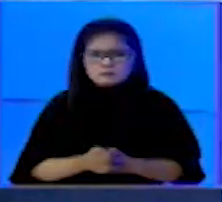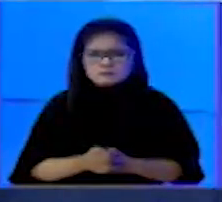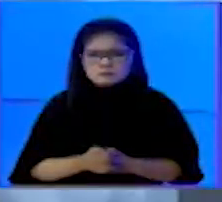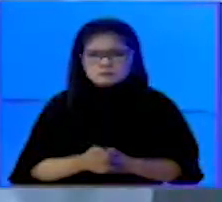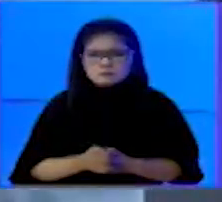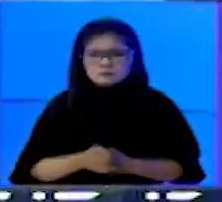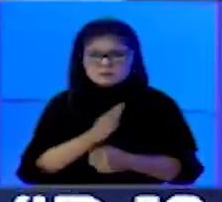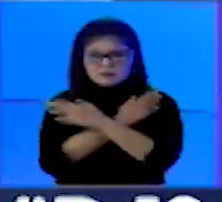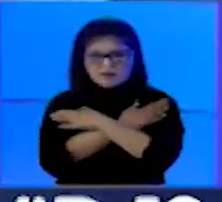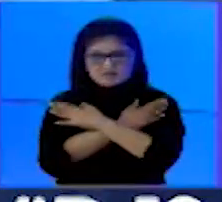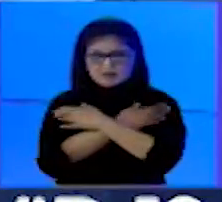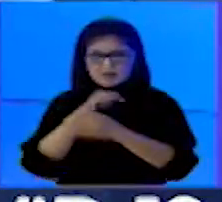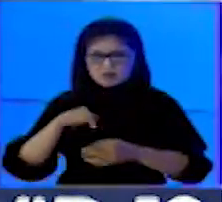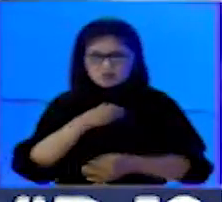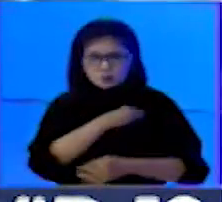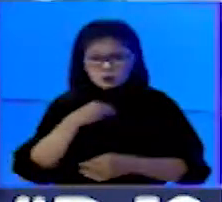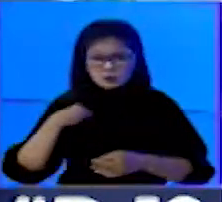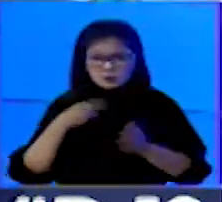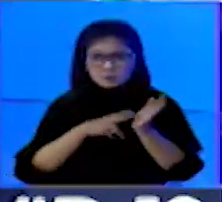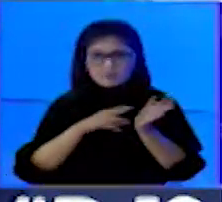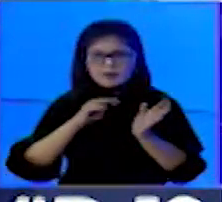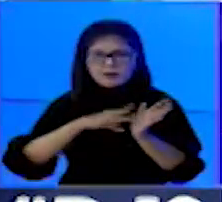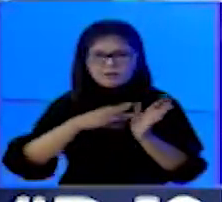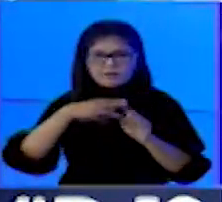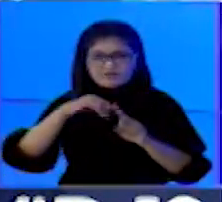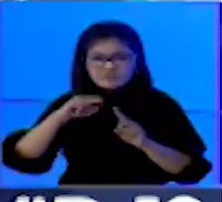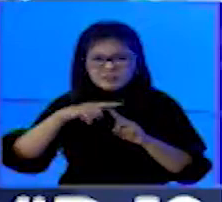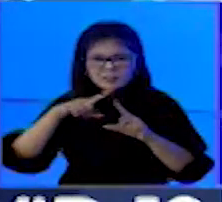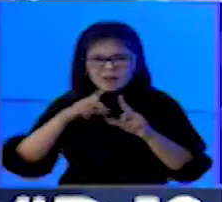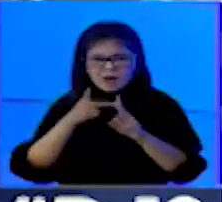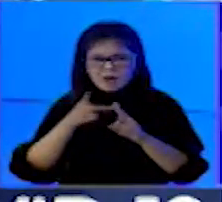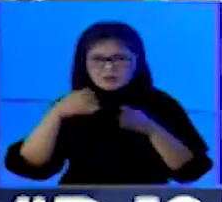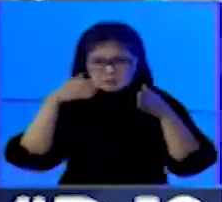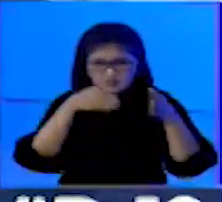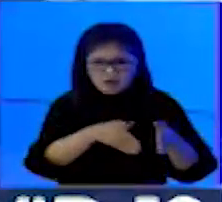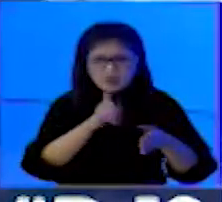Jenazah Dr. Miftah Fauzi Sarengat tiba di kampung halamannya di Magetan, Jawa Timur.